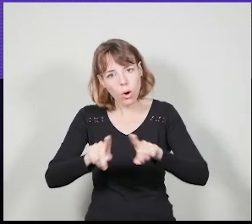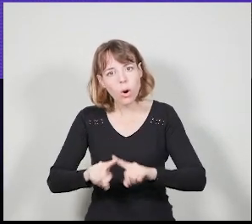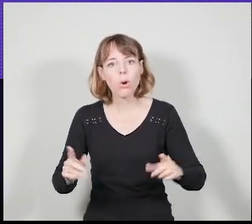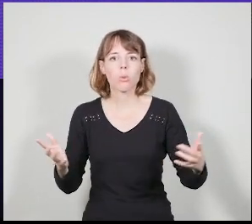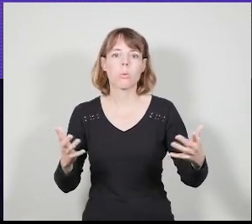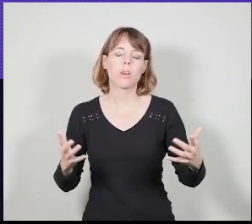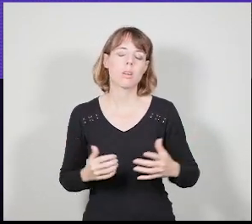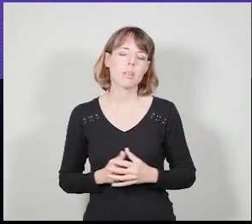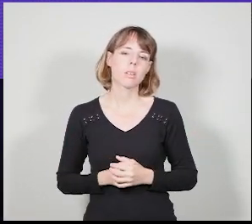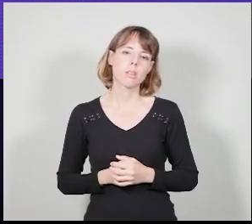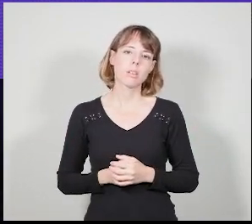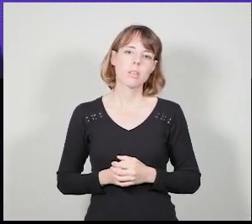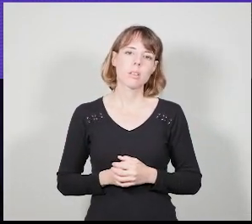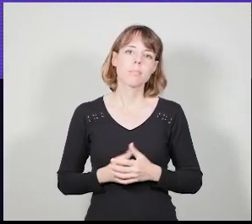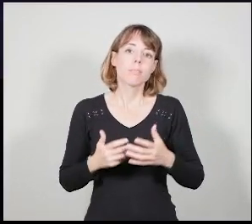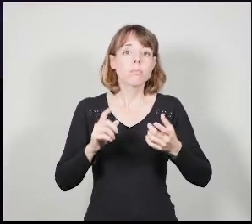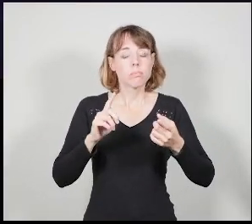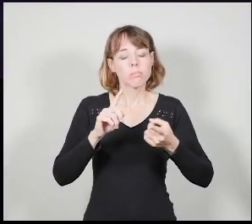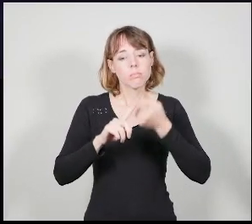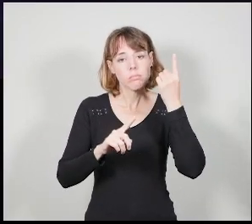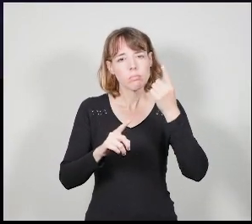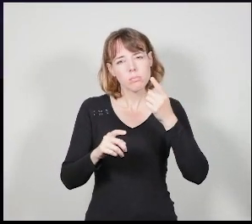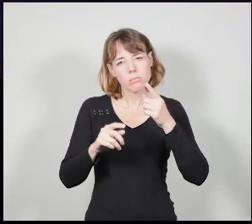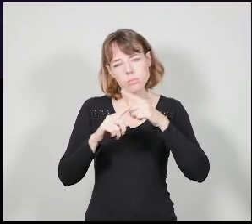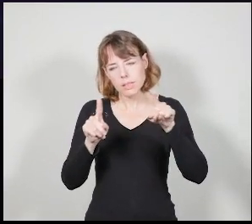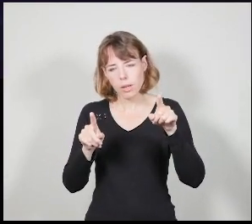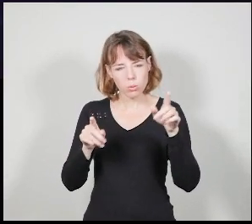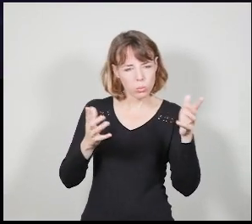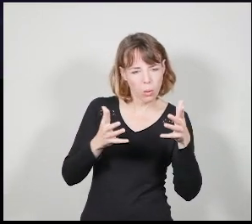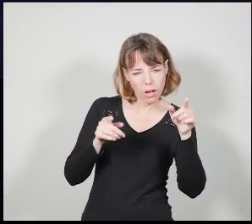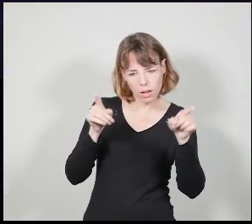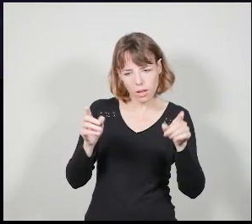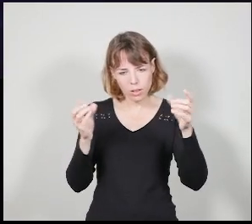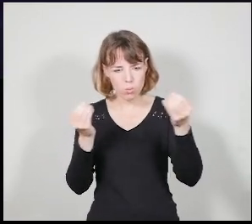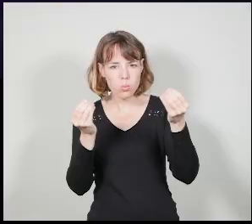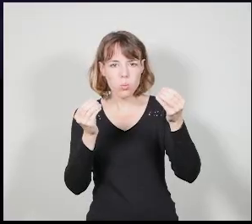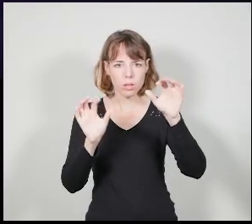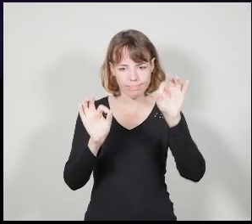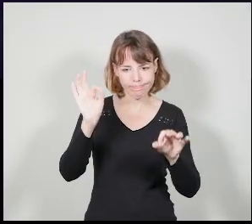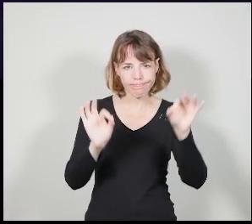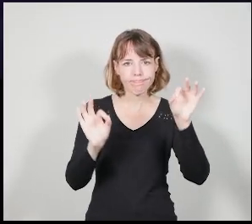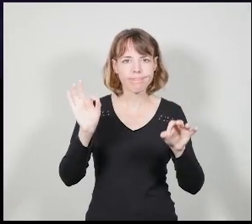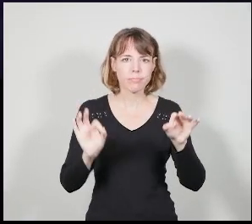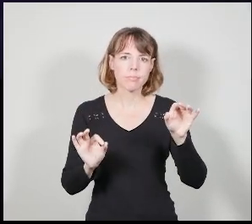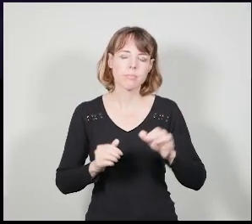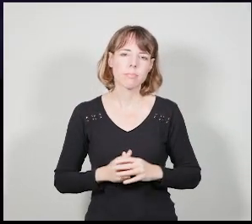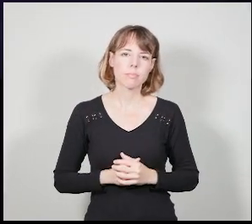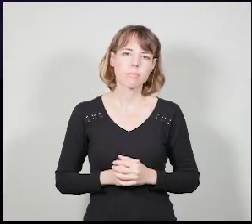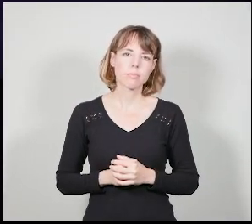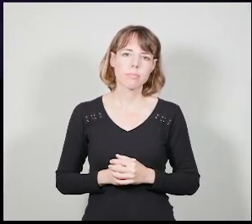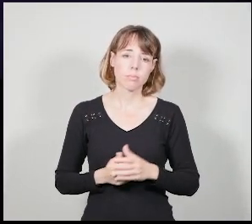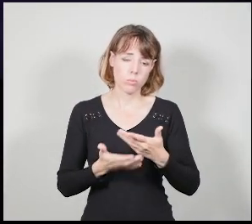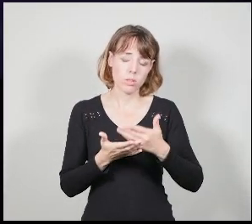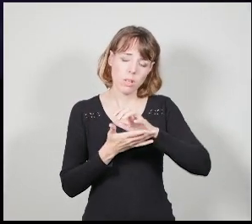place les points de clivage ou les points de différence. Et ce qui est très souligné par et les rapports